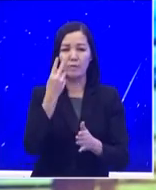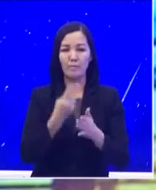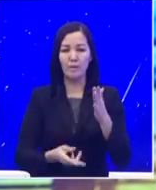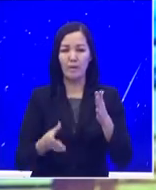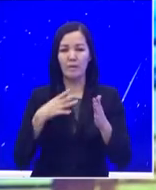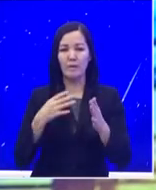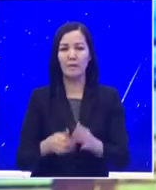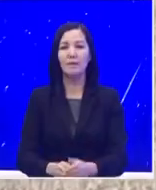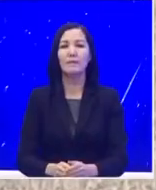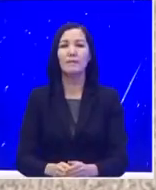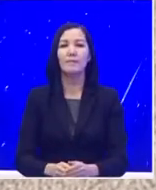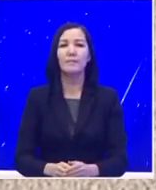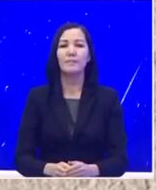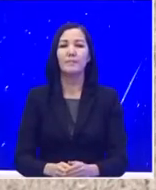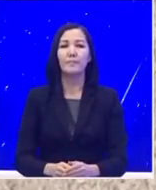көрінеді.